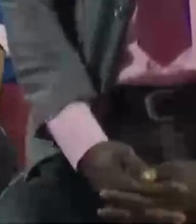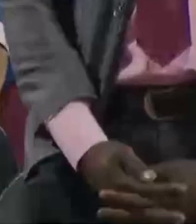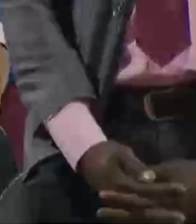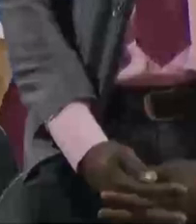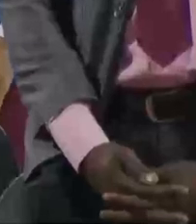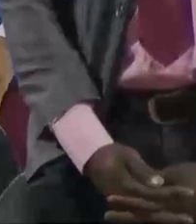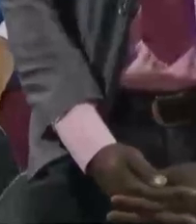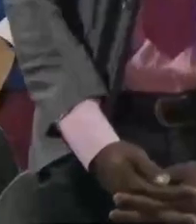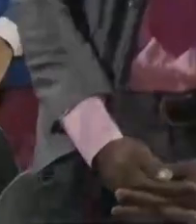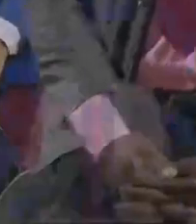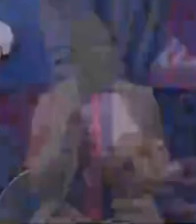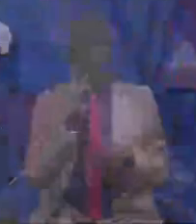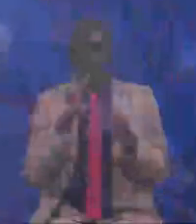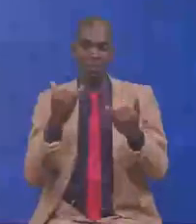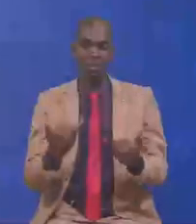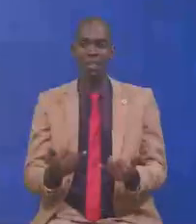Votre heure sonne.